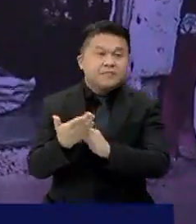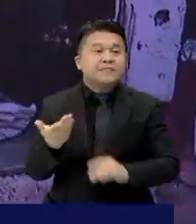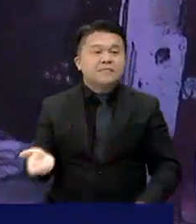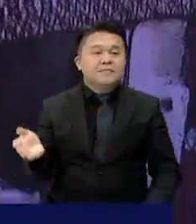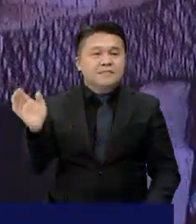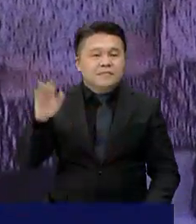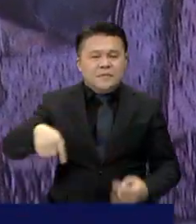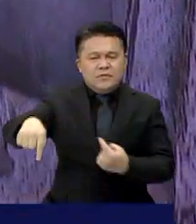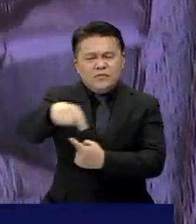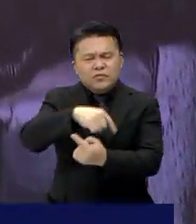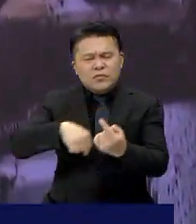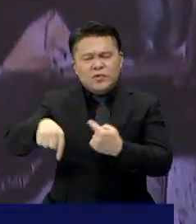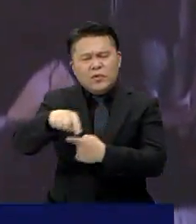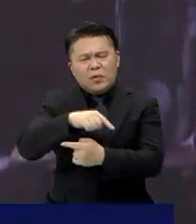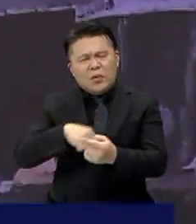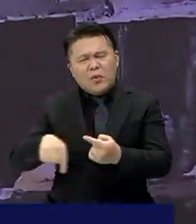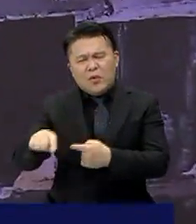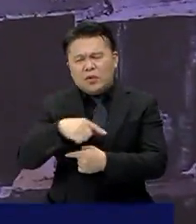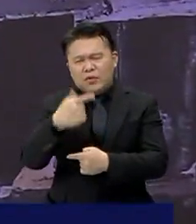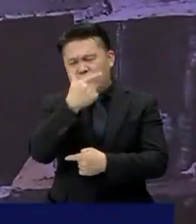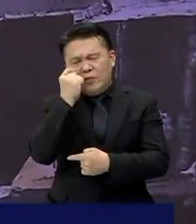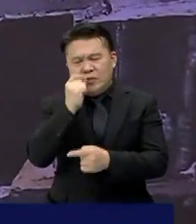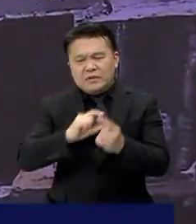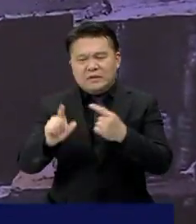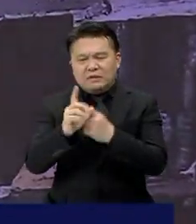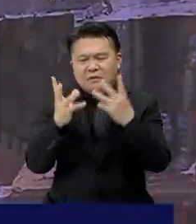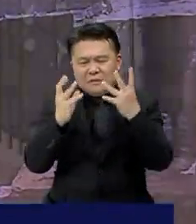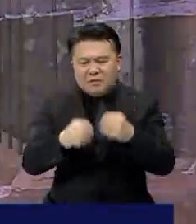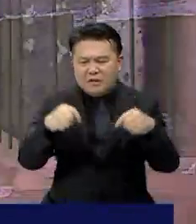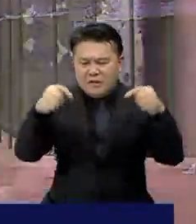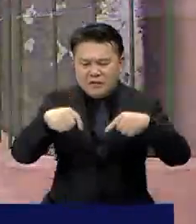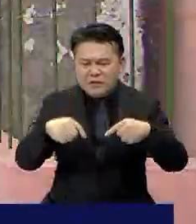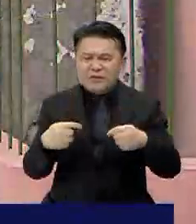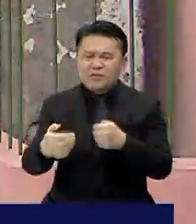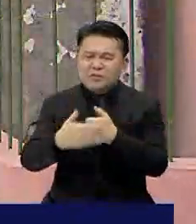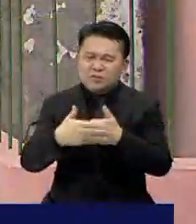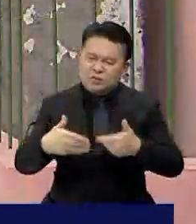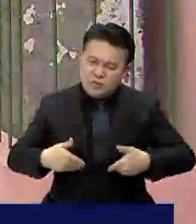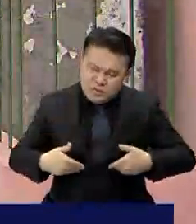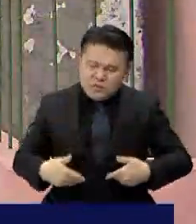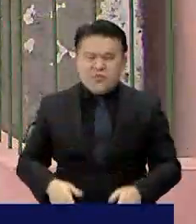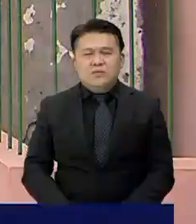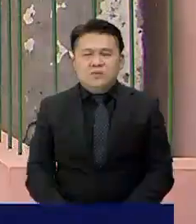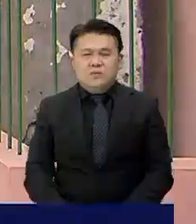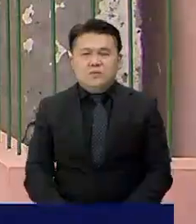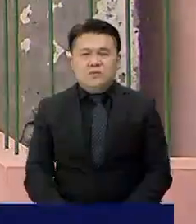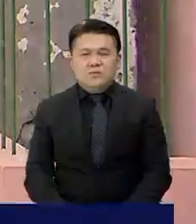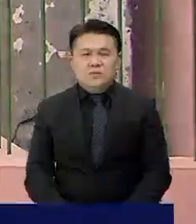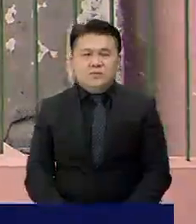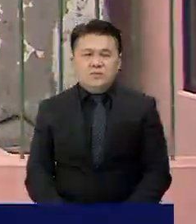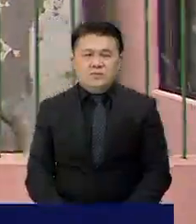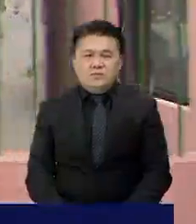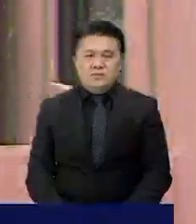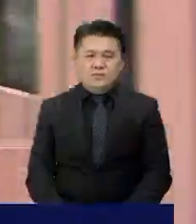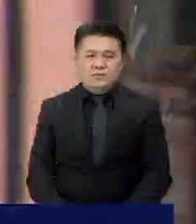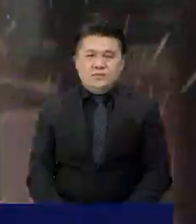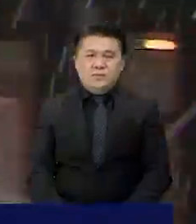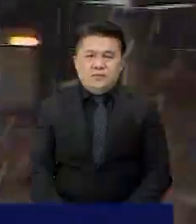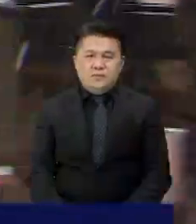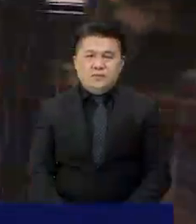예고했지만 운영의 묘를 살리는 데는 더 많은 논의와 협업이 뒤따라야 할 것으로 보입니다.